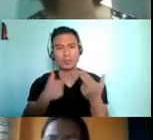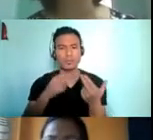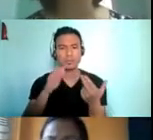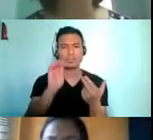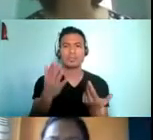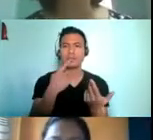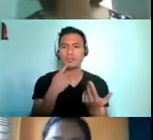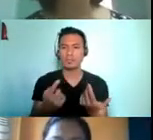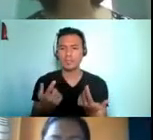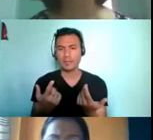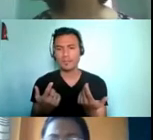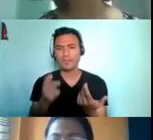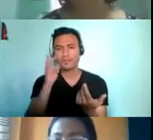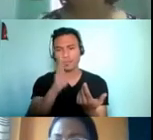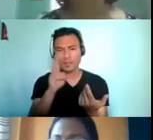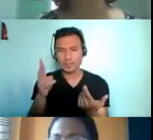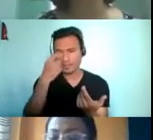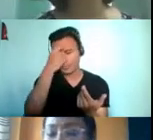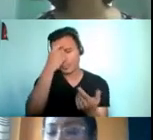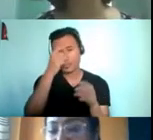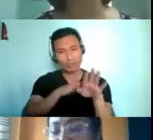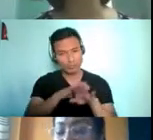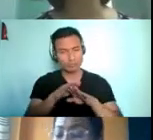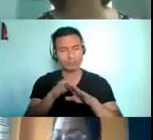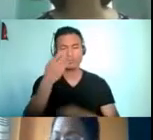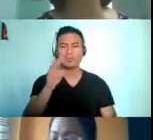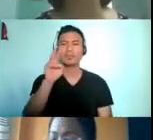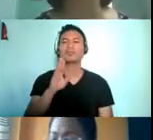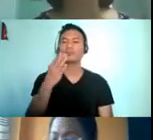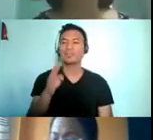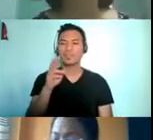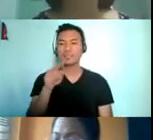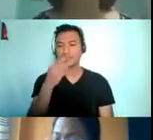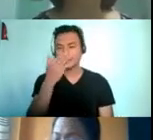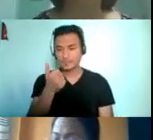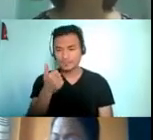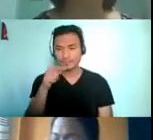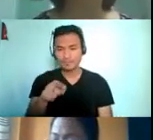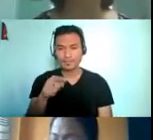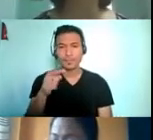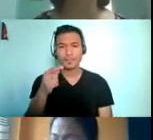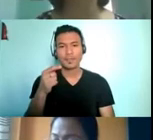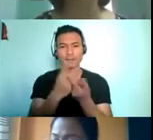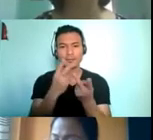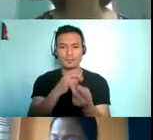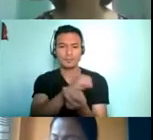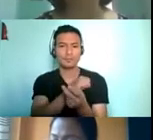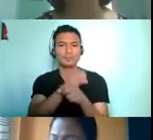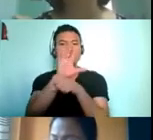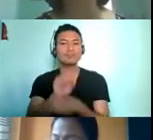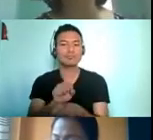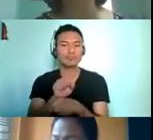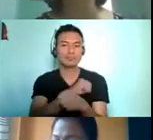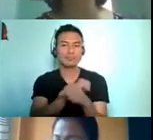छैन भनिरहेको छ, यस्तो खालका समस्याहरू चाहिँ भइरहेका हुन्छन्। त्यसै गरेर यौनिक निष्क्रियता हैन, जुन यौन